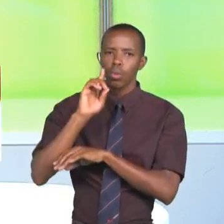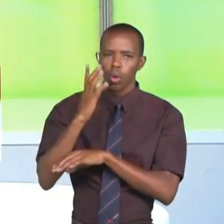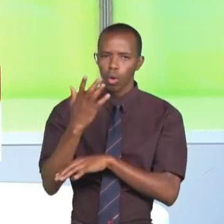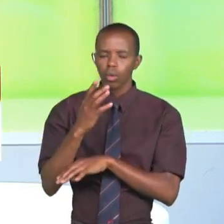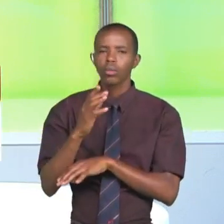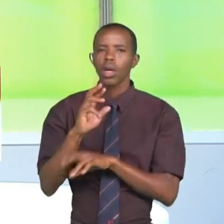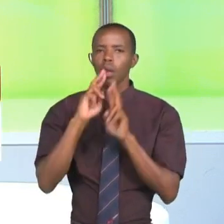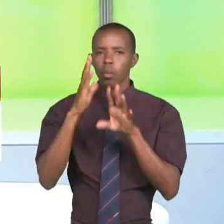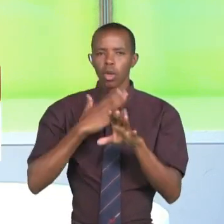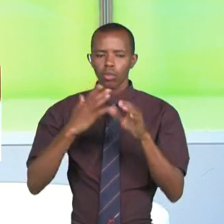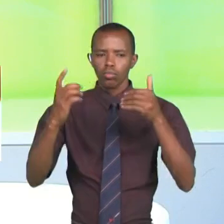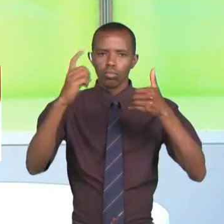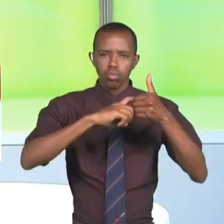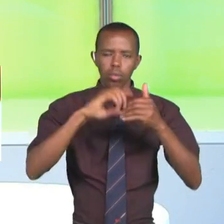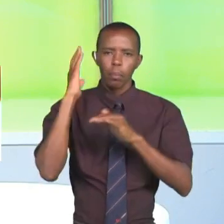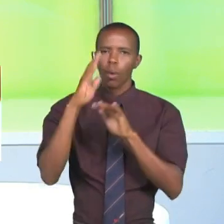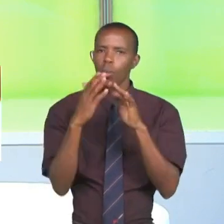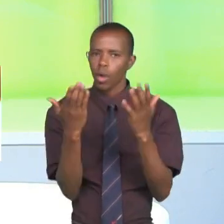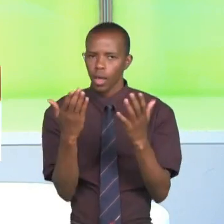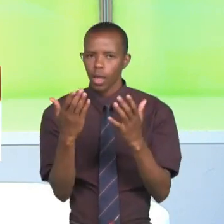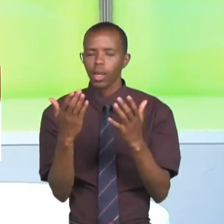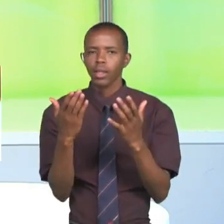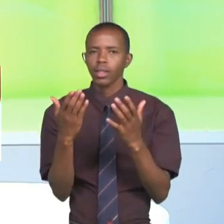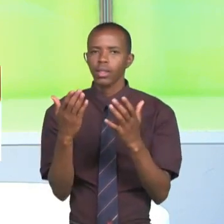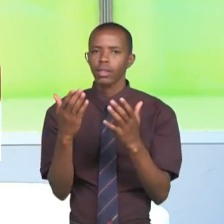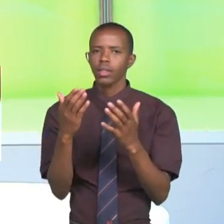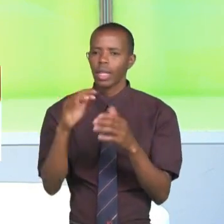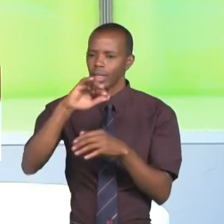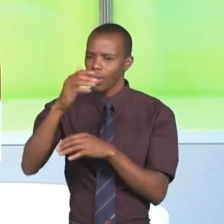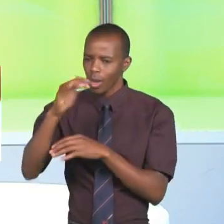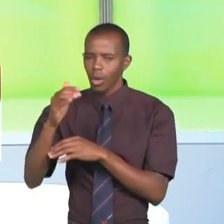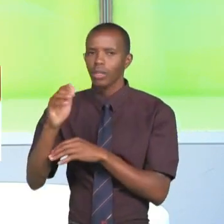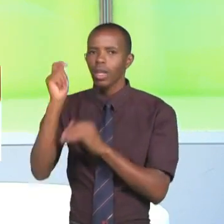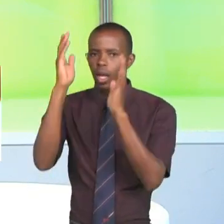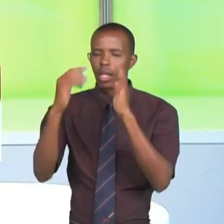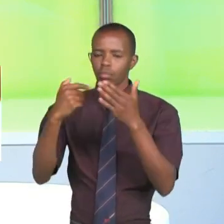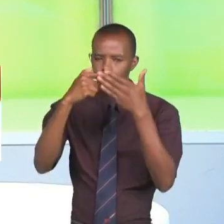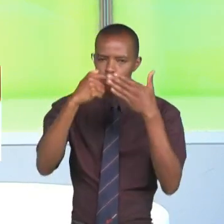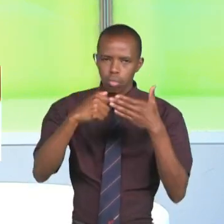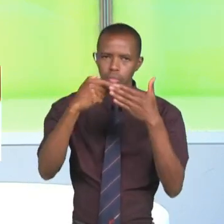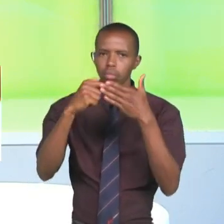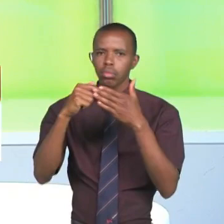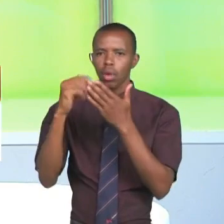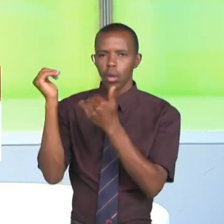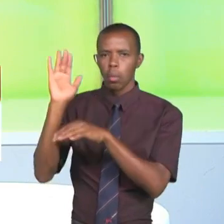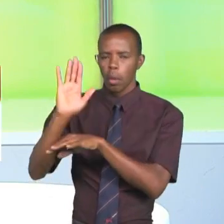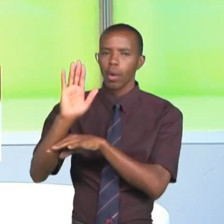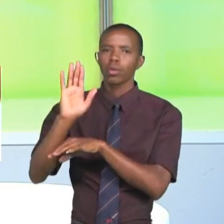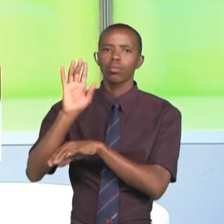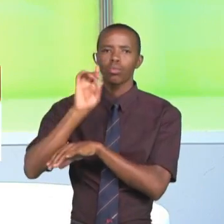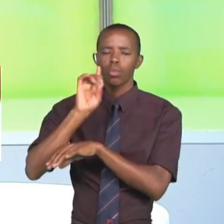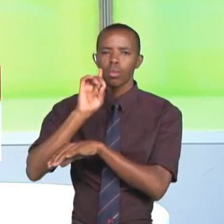Robert Ouma anaungana nasi moja kwa moja akiwa madukani ambako wananchi sasa wanazungumzia matarajio yao ya siku ya